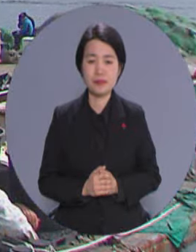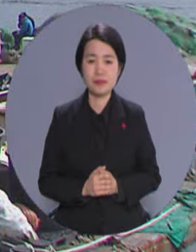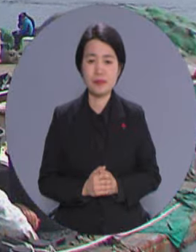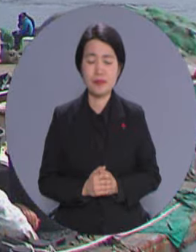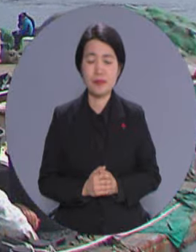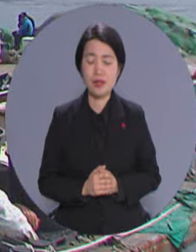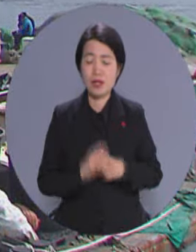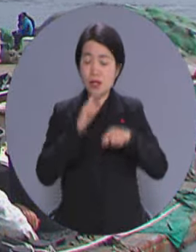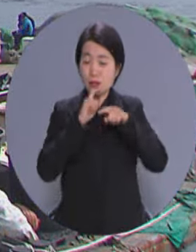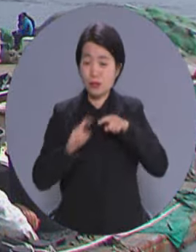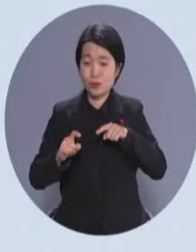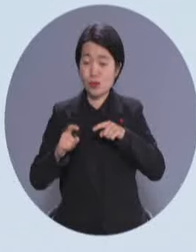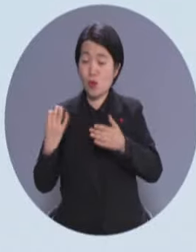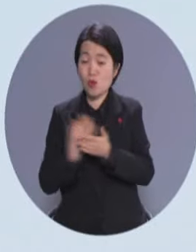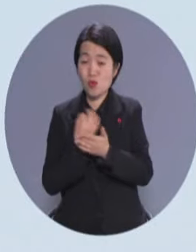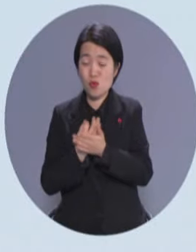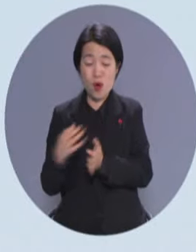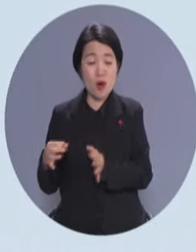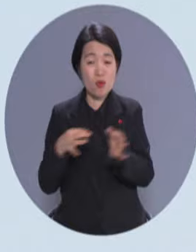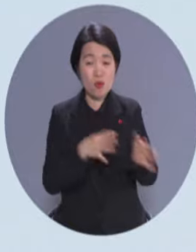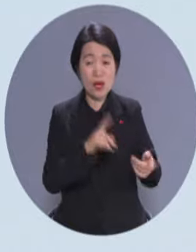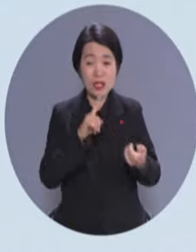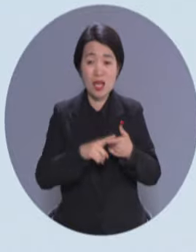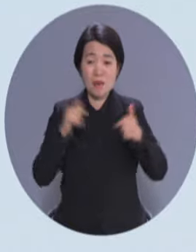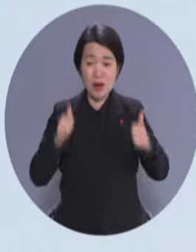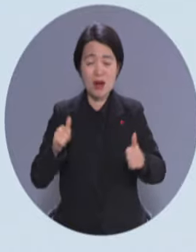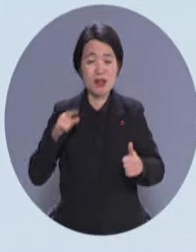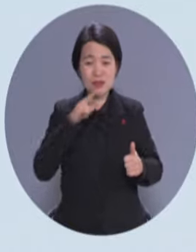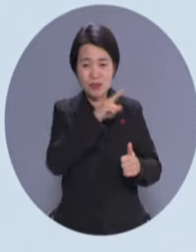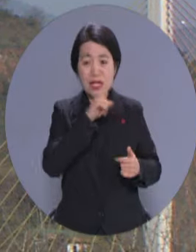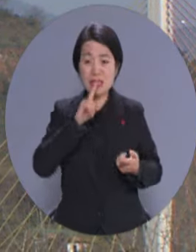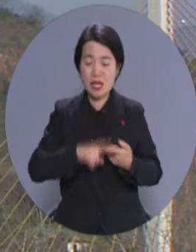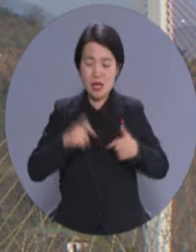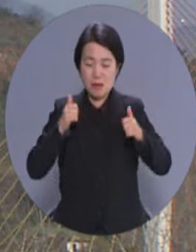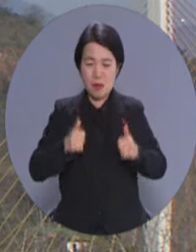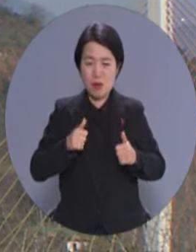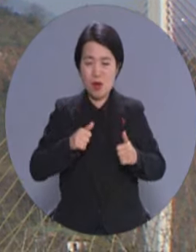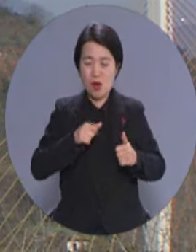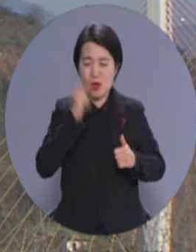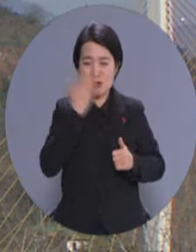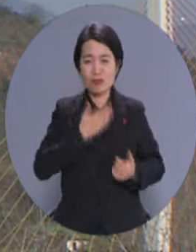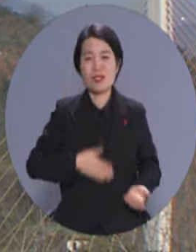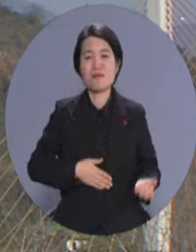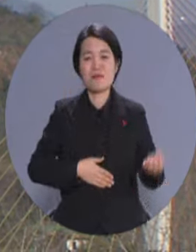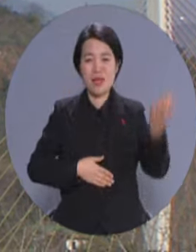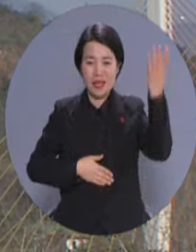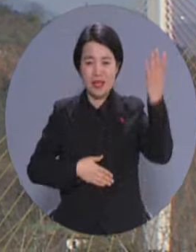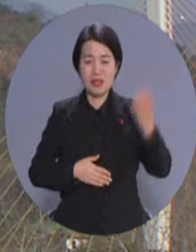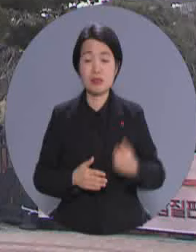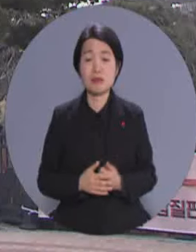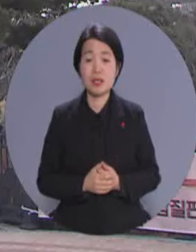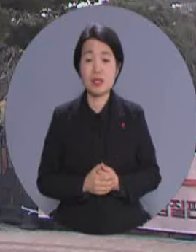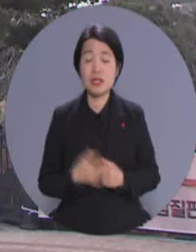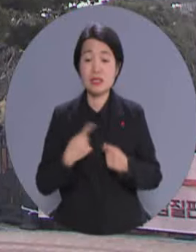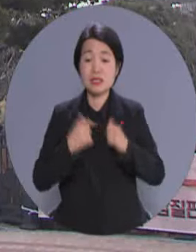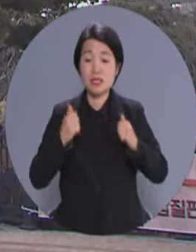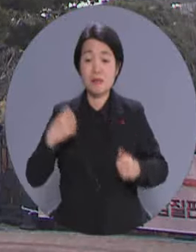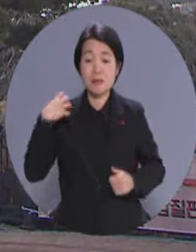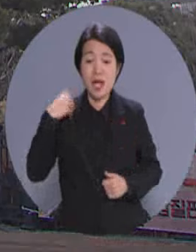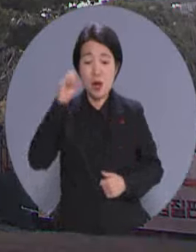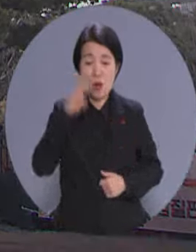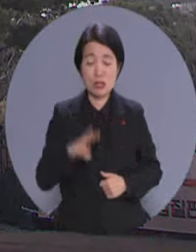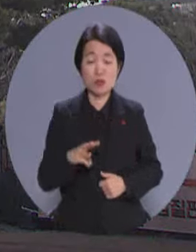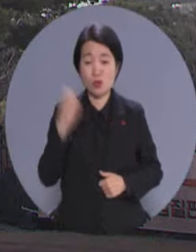해상 케이블카 공익 기부금을 둘러싼 법적 다툼에 대해 법원이 여수시에 손을 들어줬습니다. 1심을 맡은